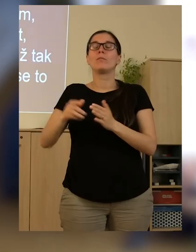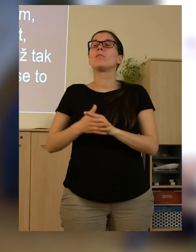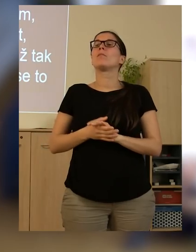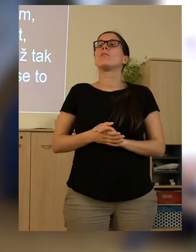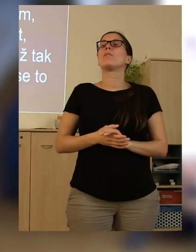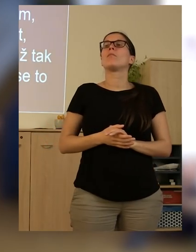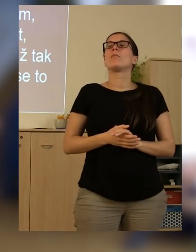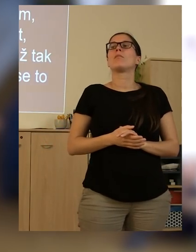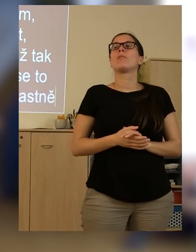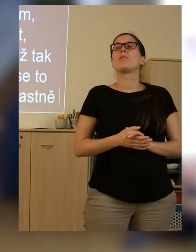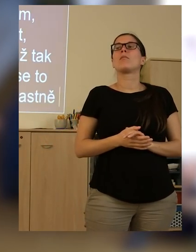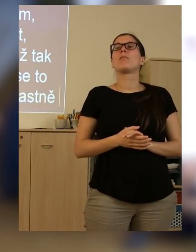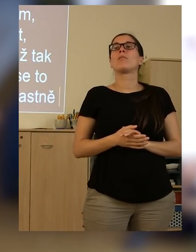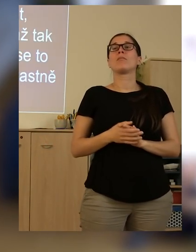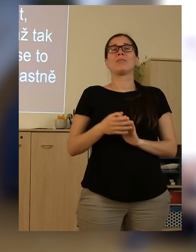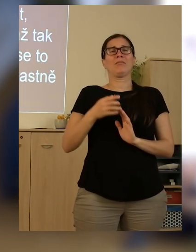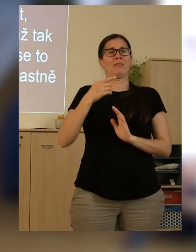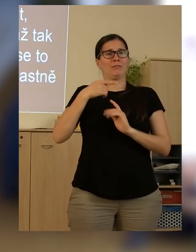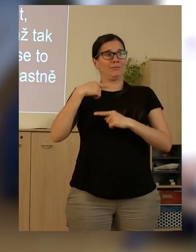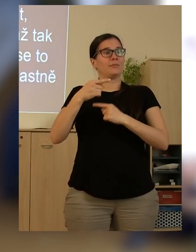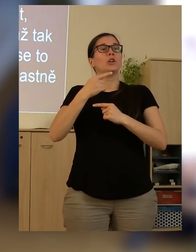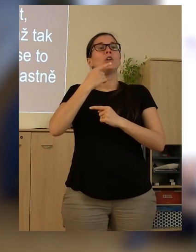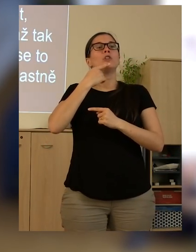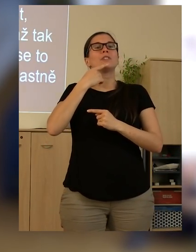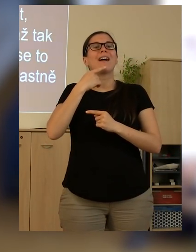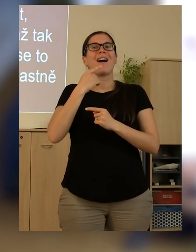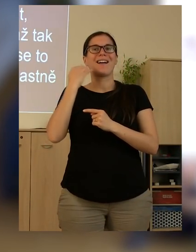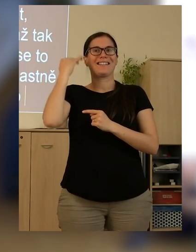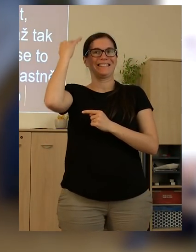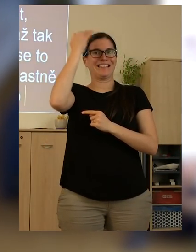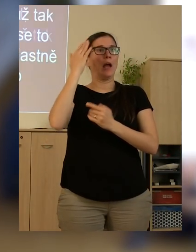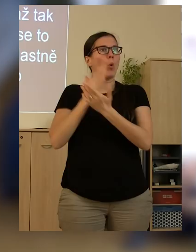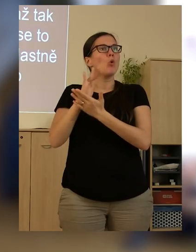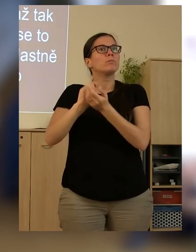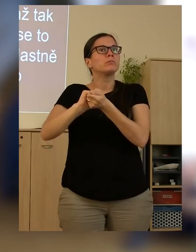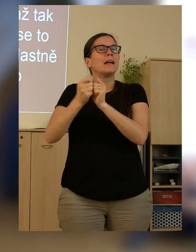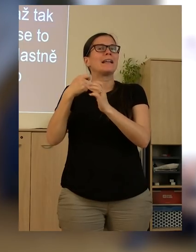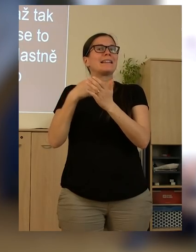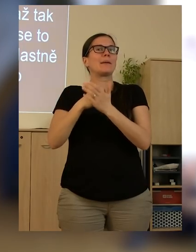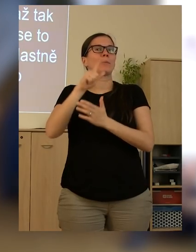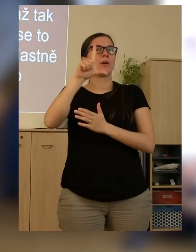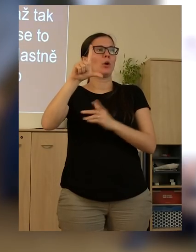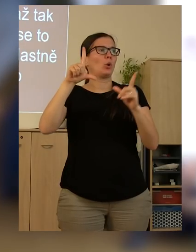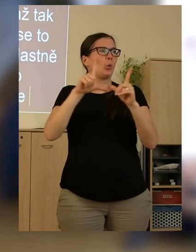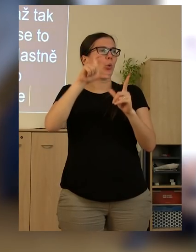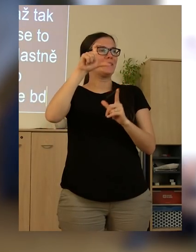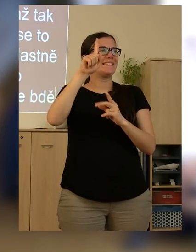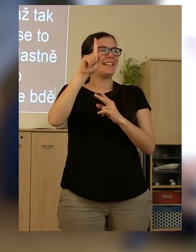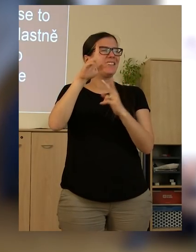vlastně má takzvaně lucidní sny, to znamená, že v těch snech je bdělej.